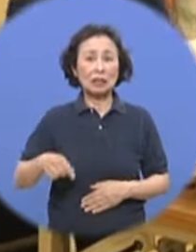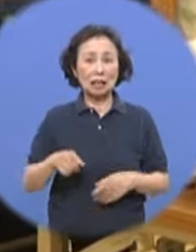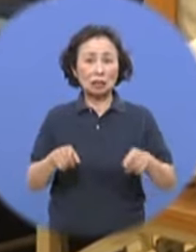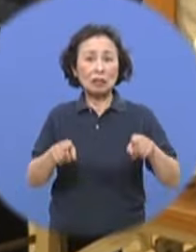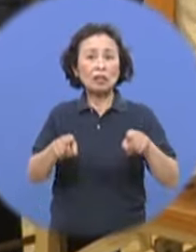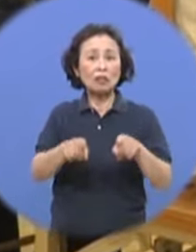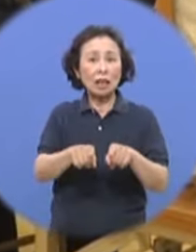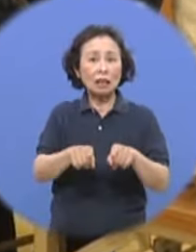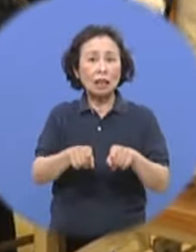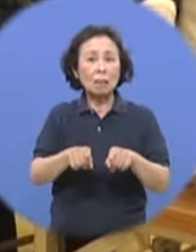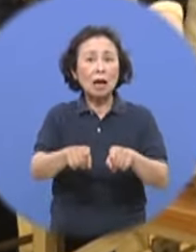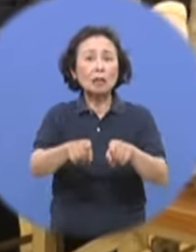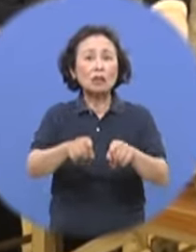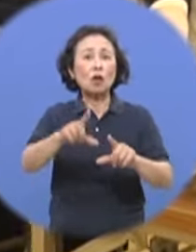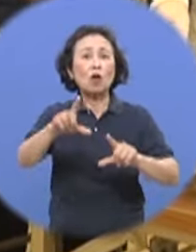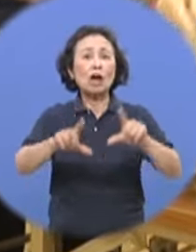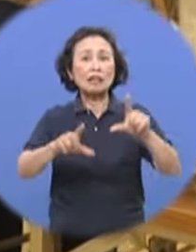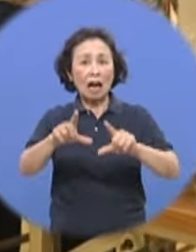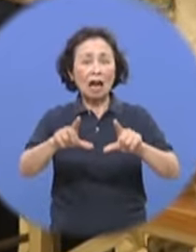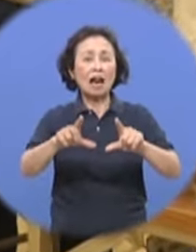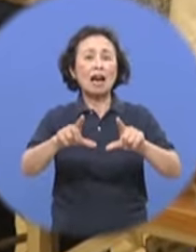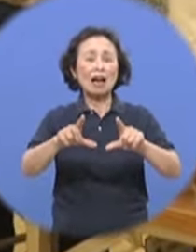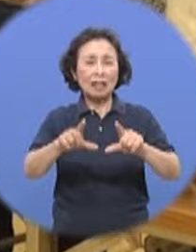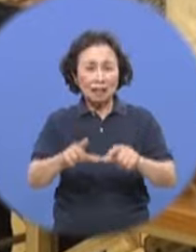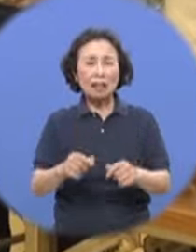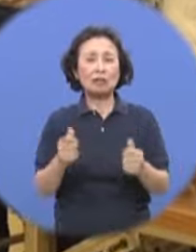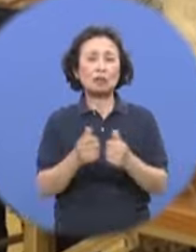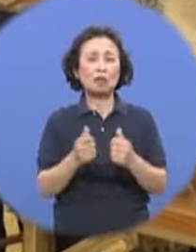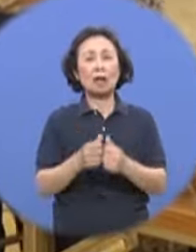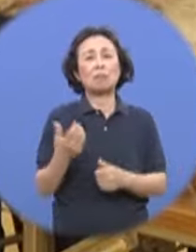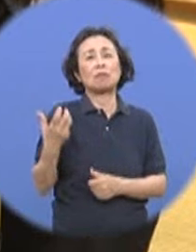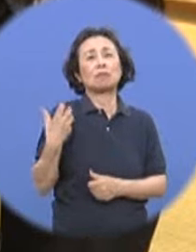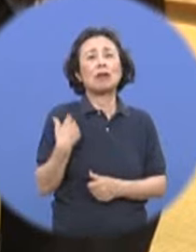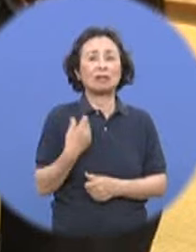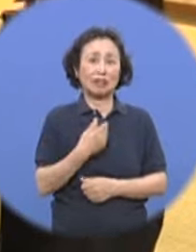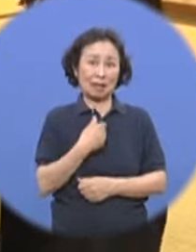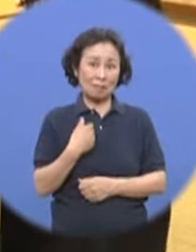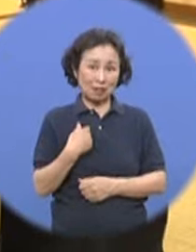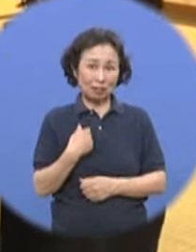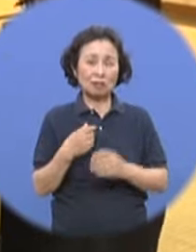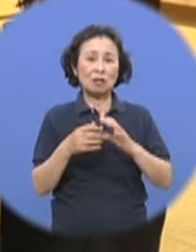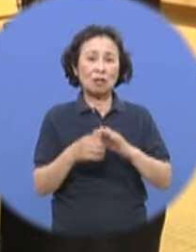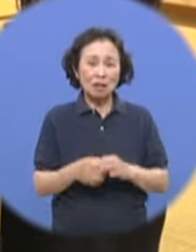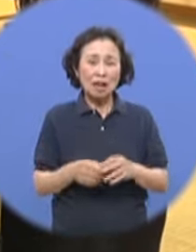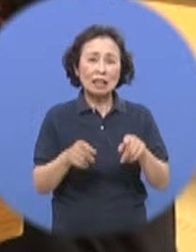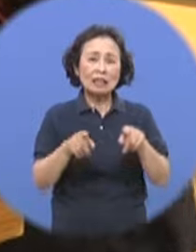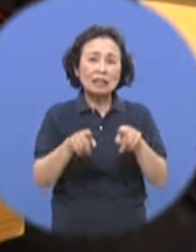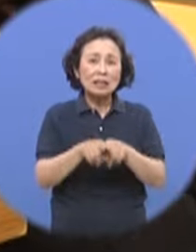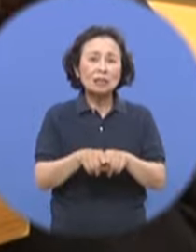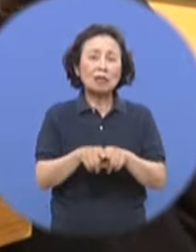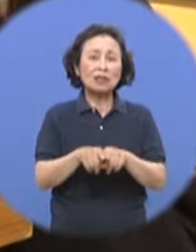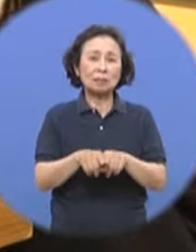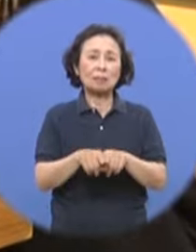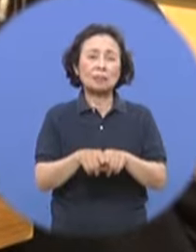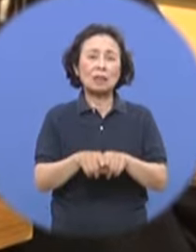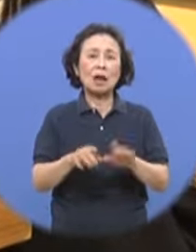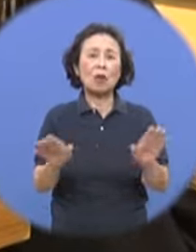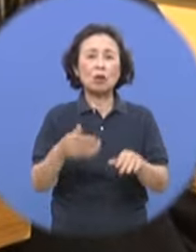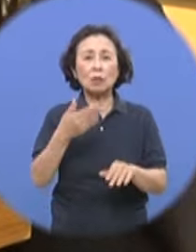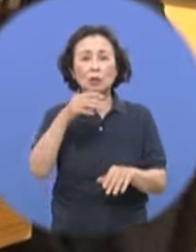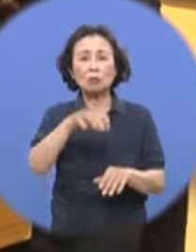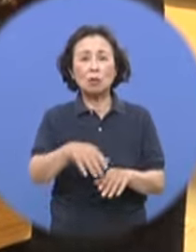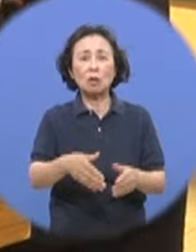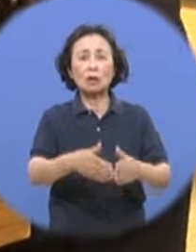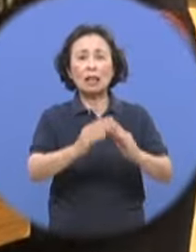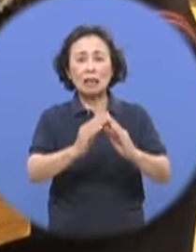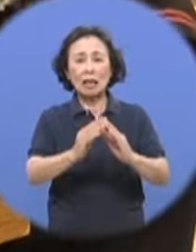ち伴走型でですね、ご相談も乗らせていただきますのでですね、ぜひ一緒に子ども食堂を立ち上げるお手伝いもさ